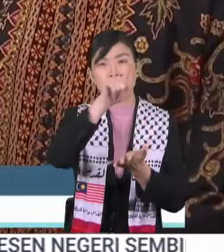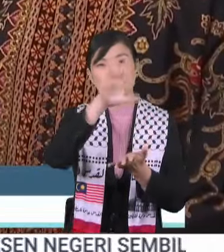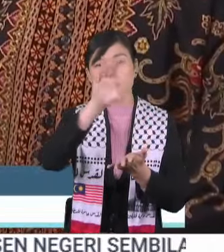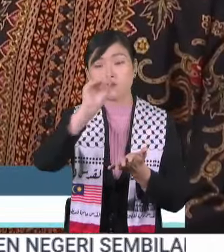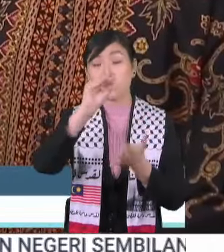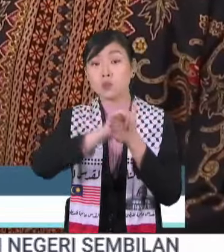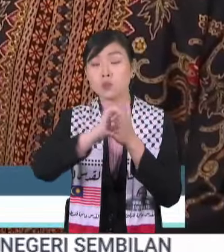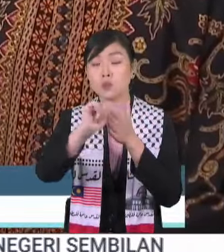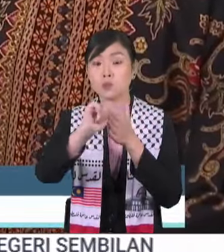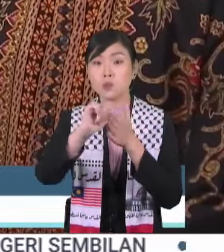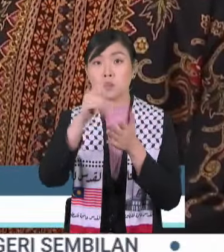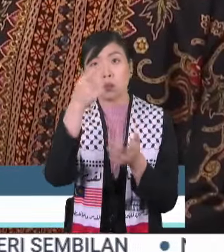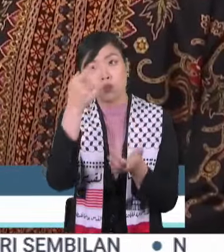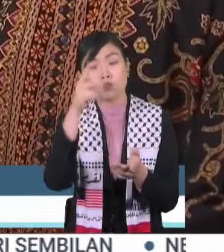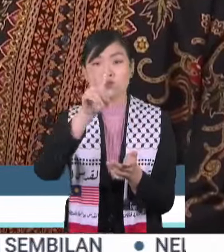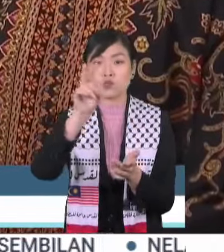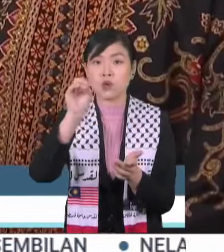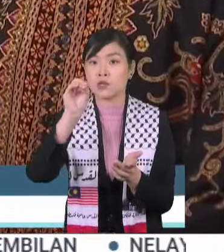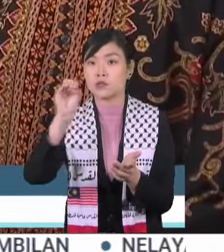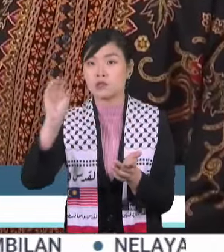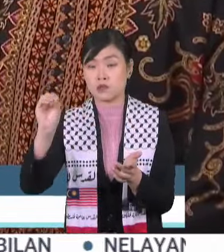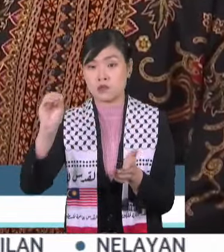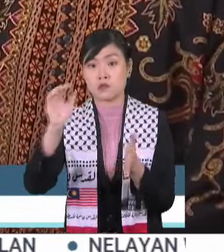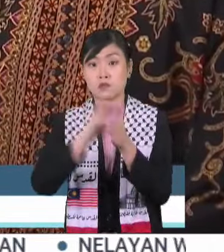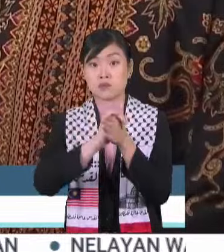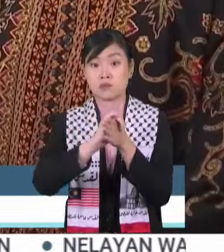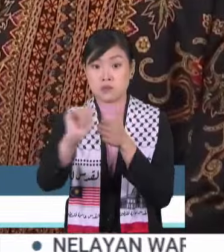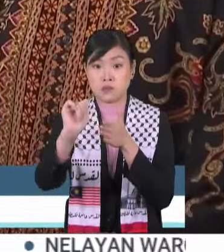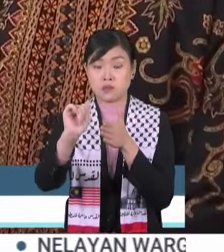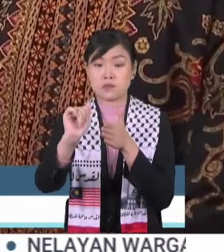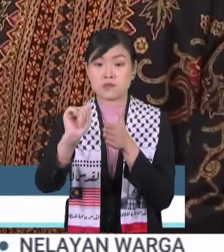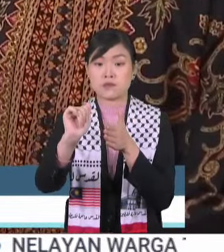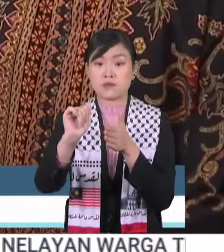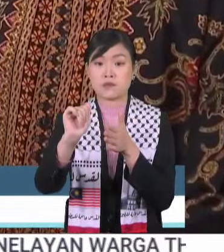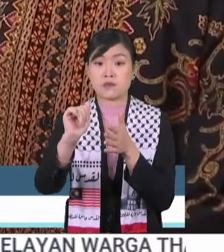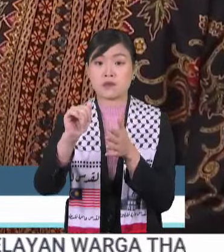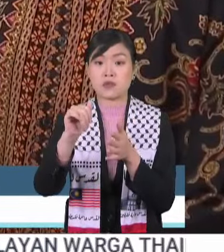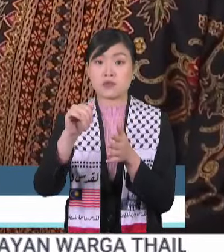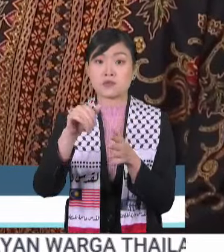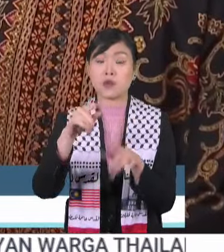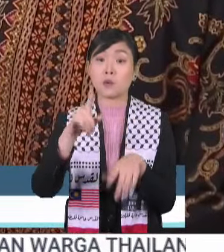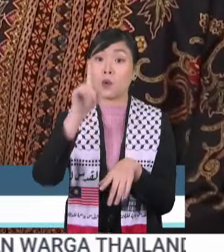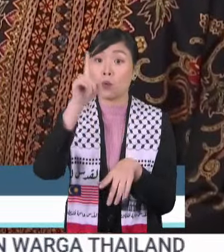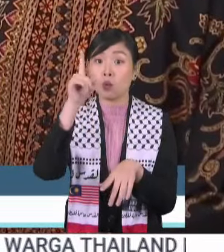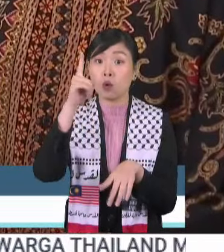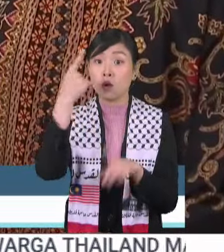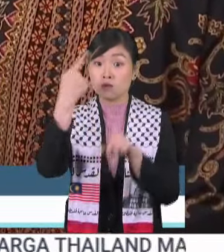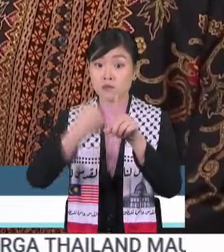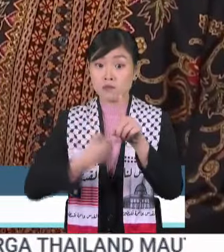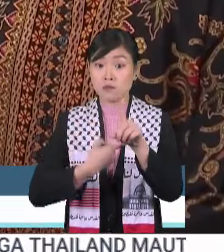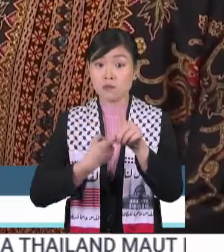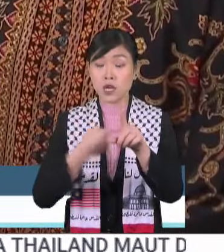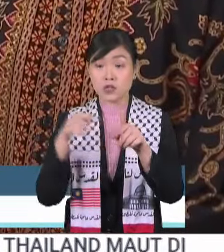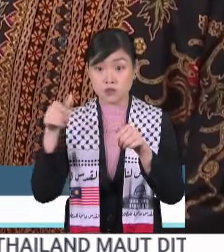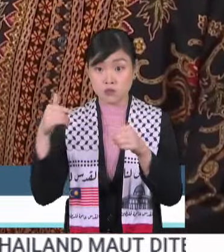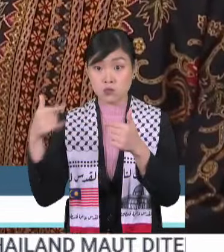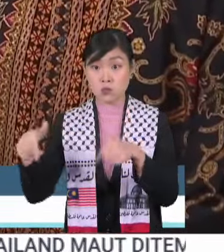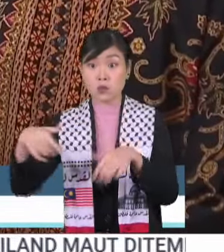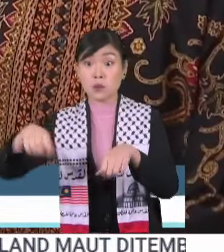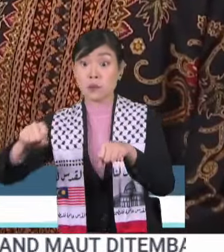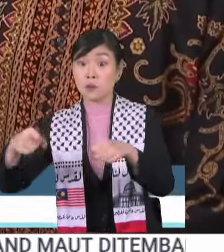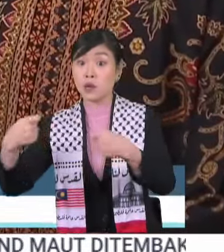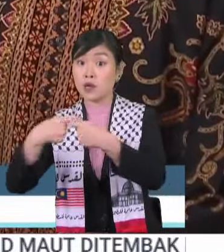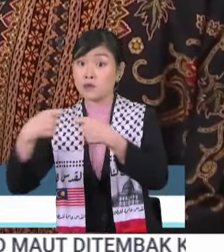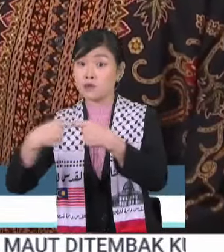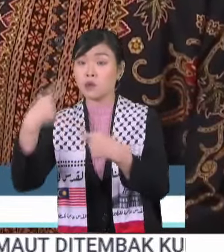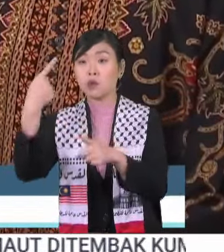R50 R sebulanus 30 hari dan sat bulan r r jadi